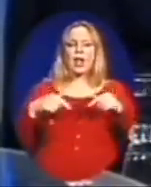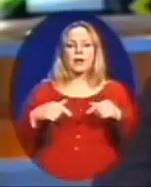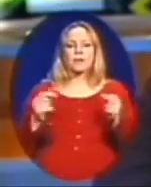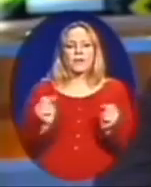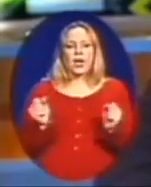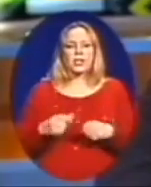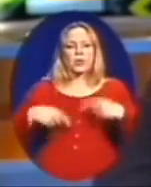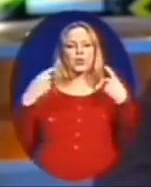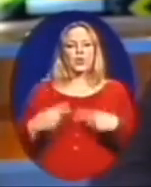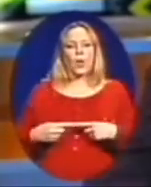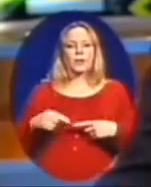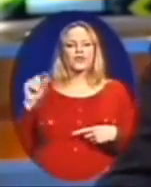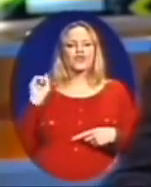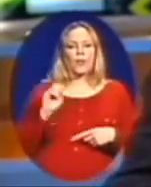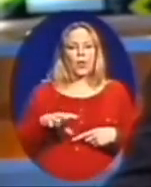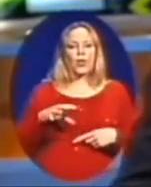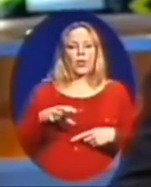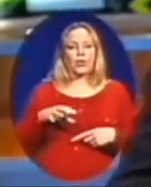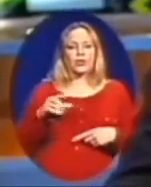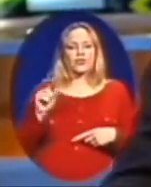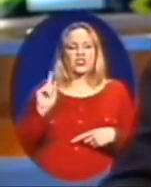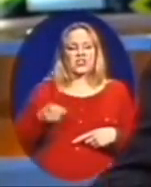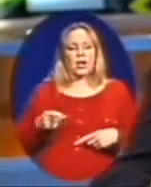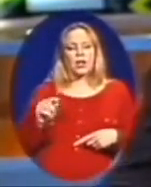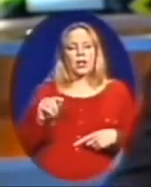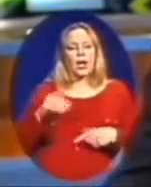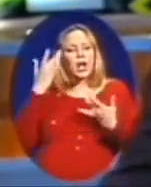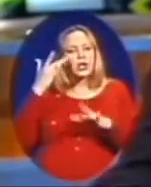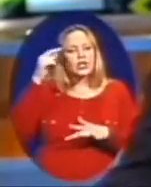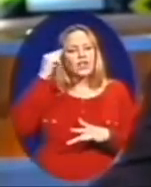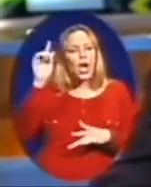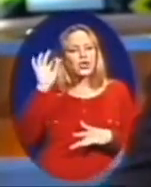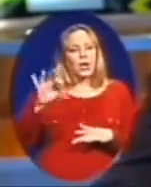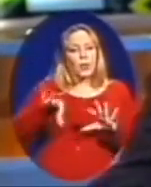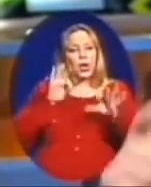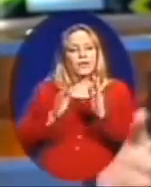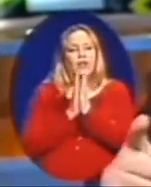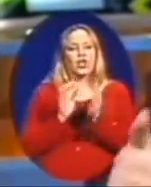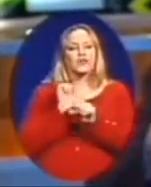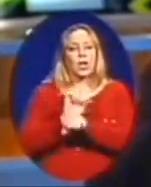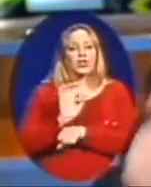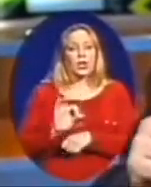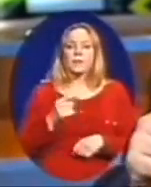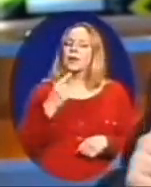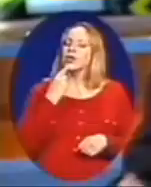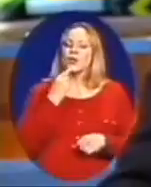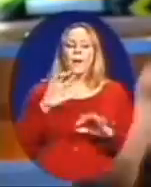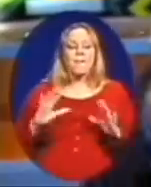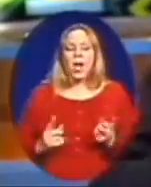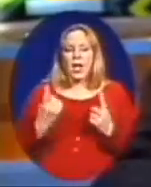פקודה שבו הם יצטרכו להגיע לאותם בוחרים, להתחשב בדעתם ולבקש את תמיכתם. כלומר, מה